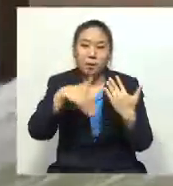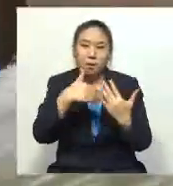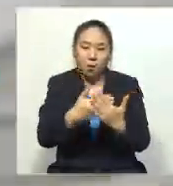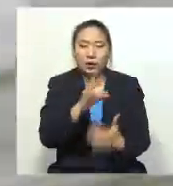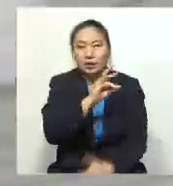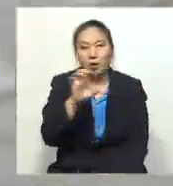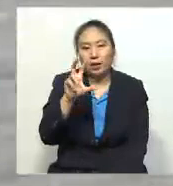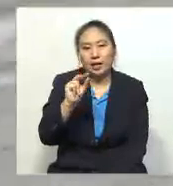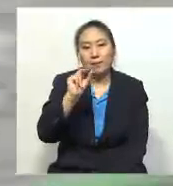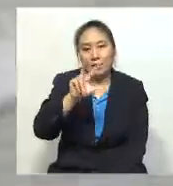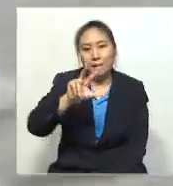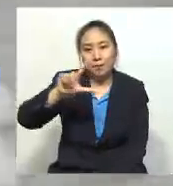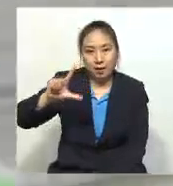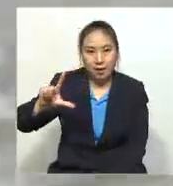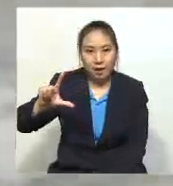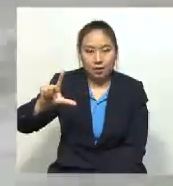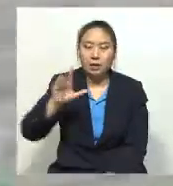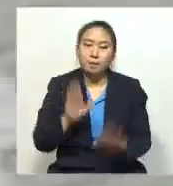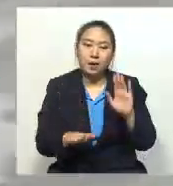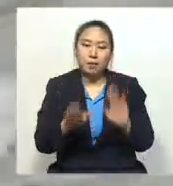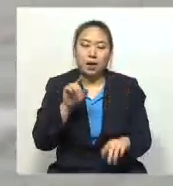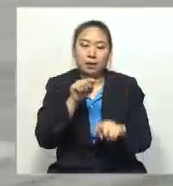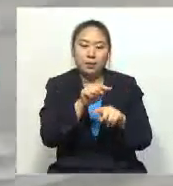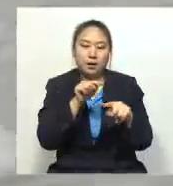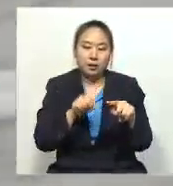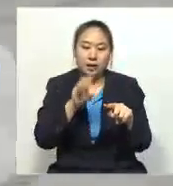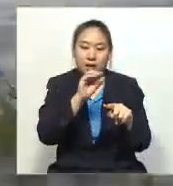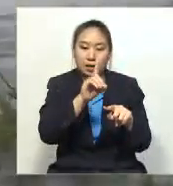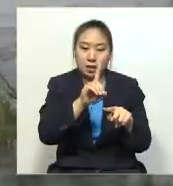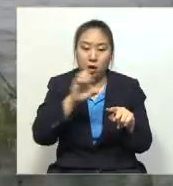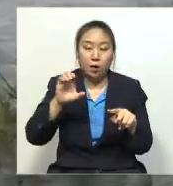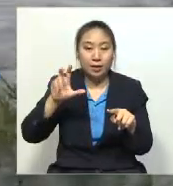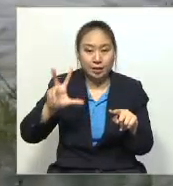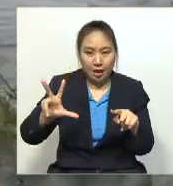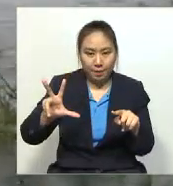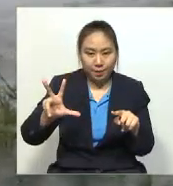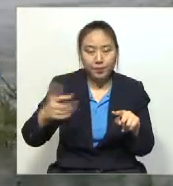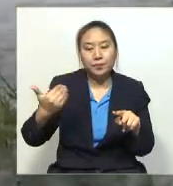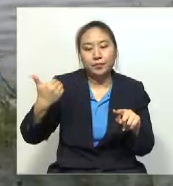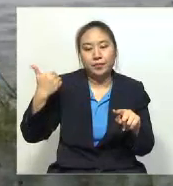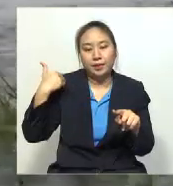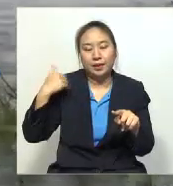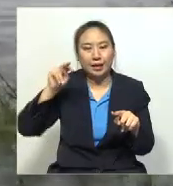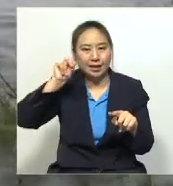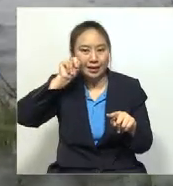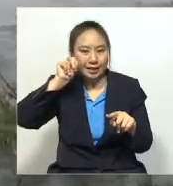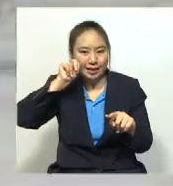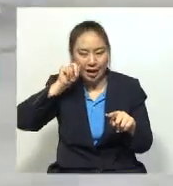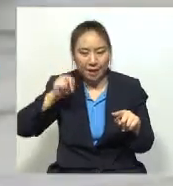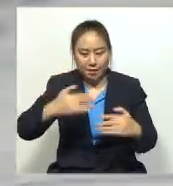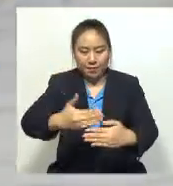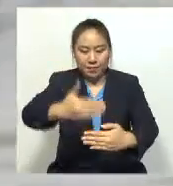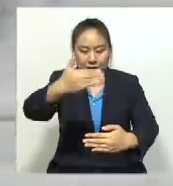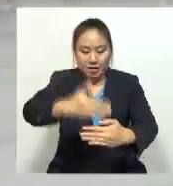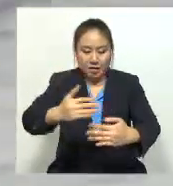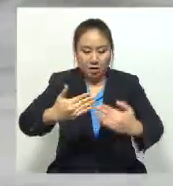ล้านลูกบาศก์เมตรหรือคิดเป็นร้อยละ103มีน้ำที่ไหลเข้ามาในเขื่อนประม